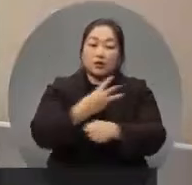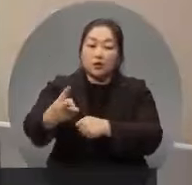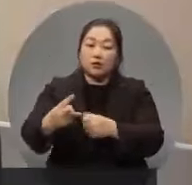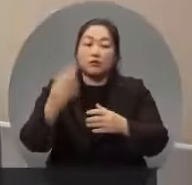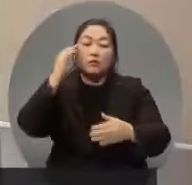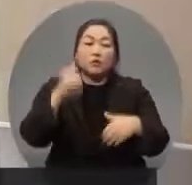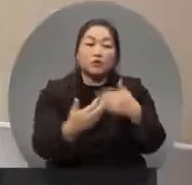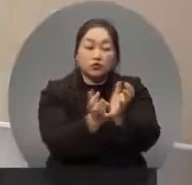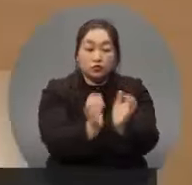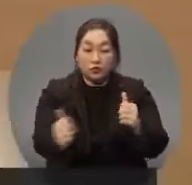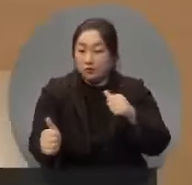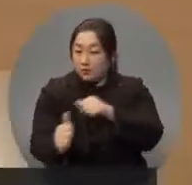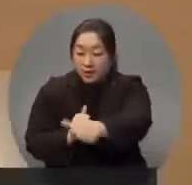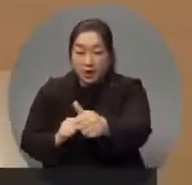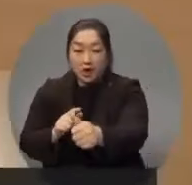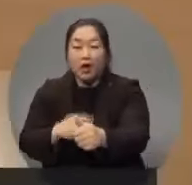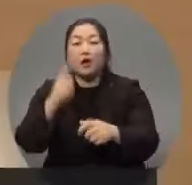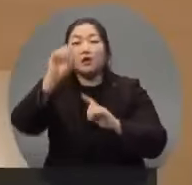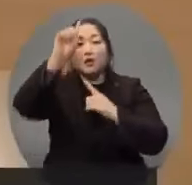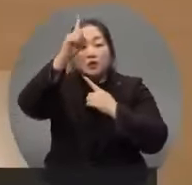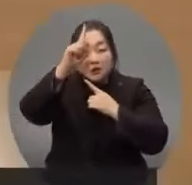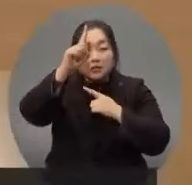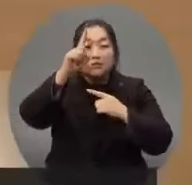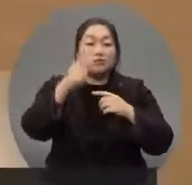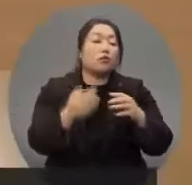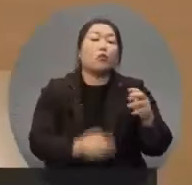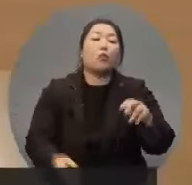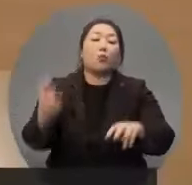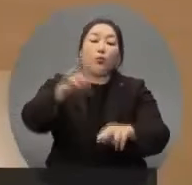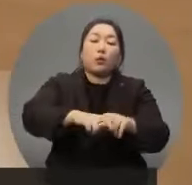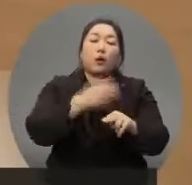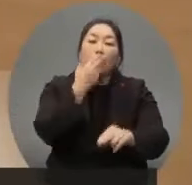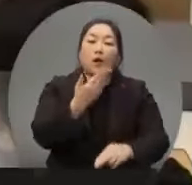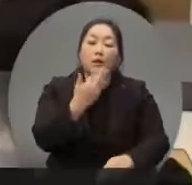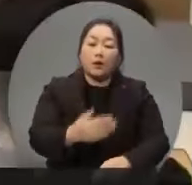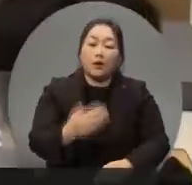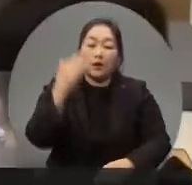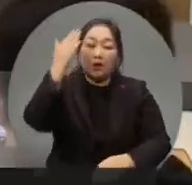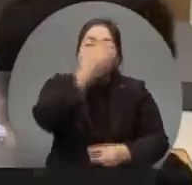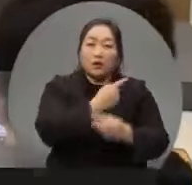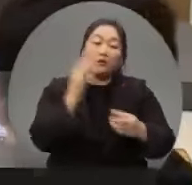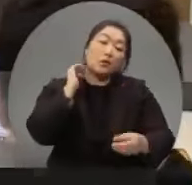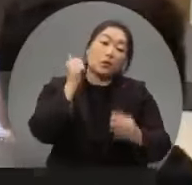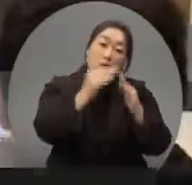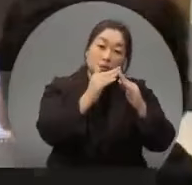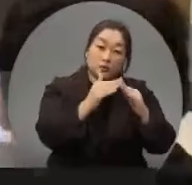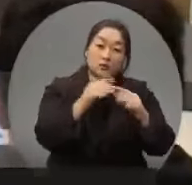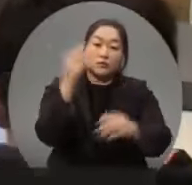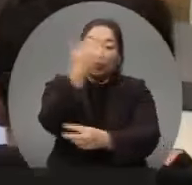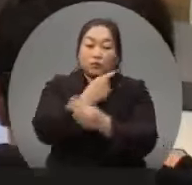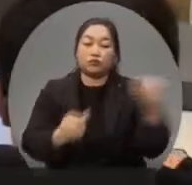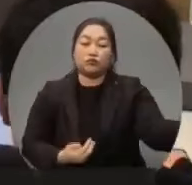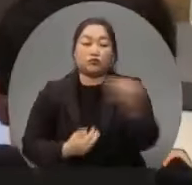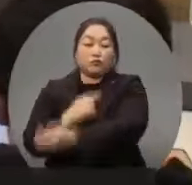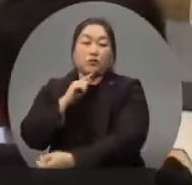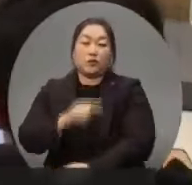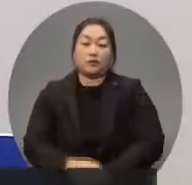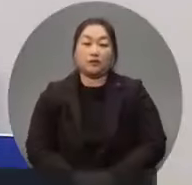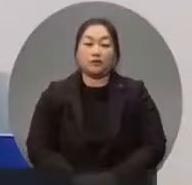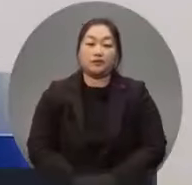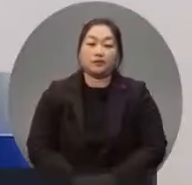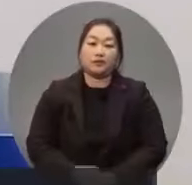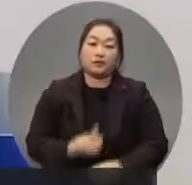다시 집권한다면 이재명 대표가 중심이 될 것이라면서 청와대를 청주로 이전하겠다는 공약을 내놨습니다. 3년 뒤